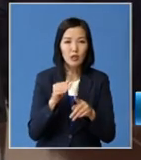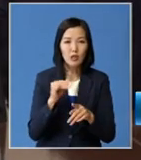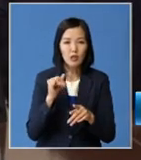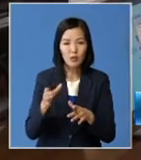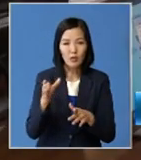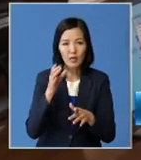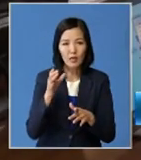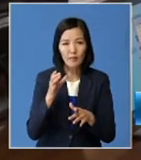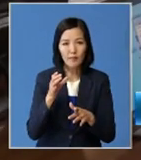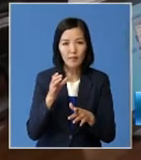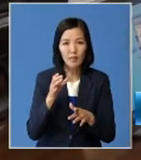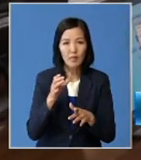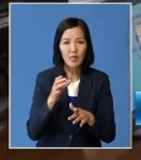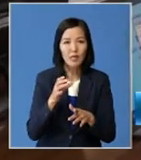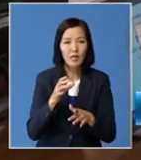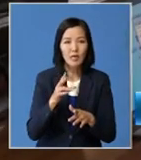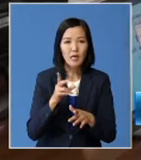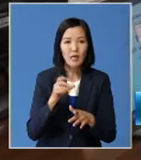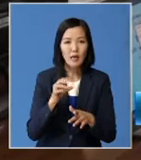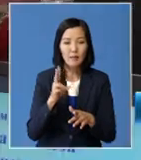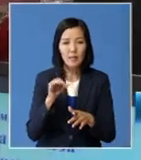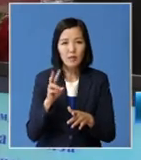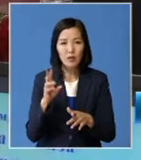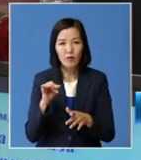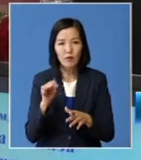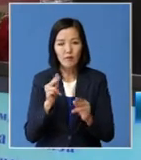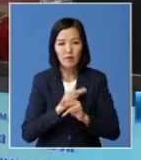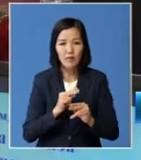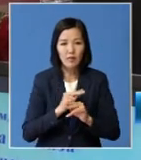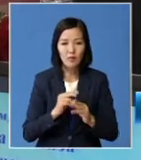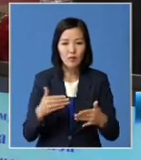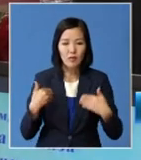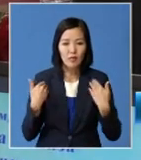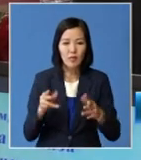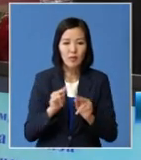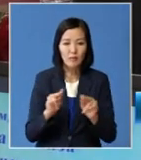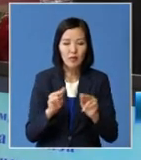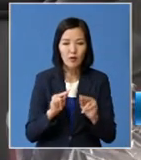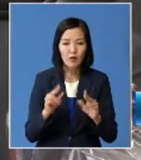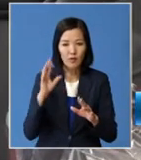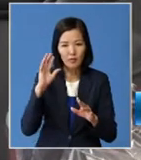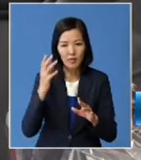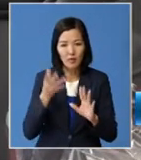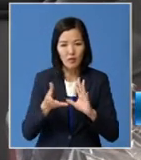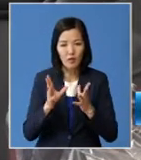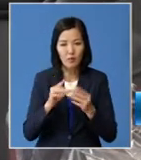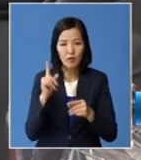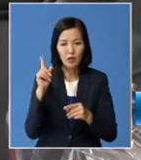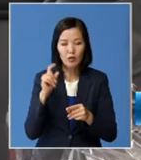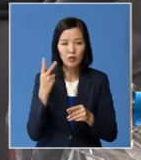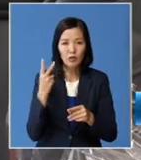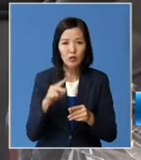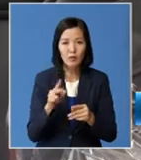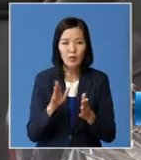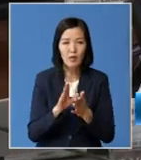ғалым психология ғылымдарының докторы Хапиза Наубаеваның еңбектері арқау болды. Ол педагогика, психология бойынша 120-дан аса ғылыми